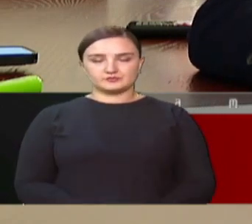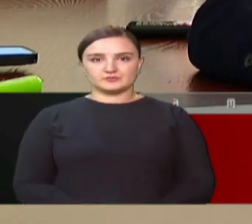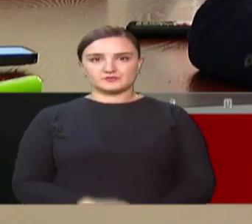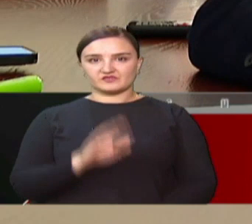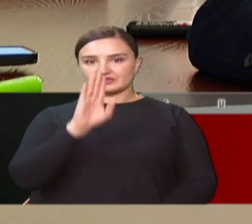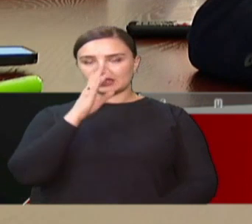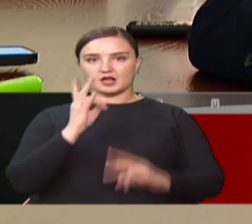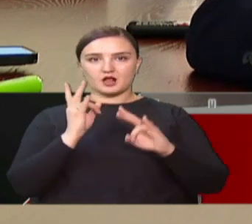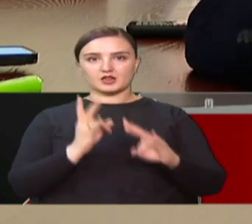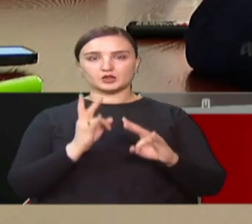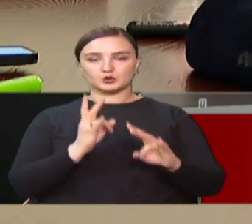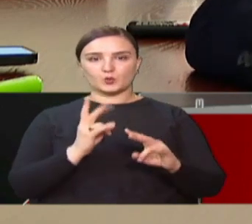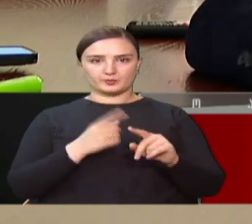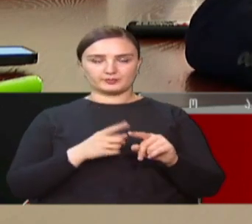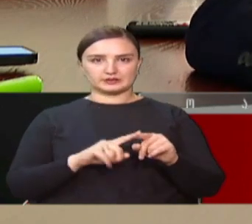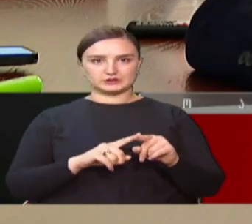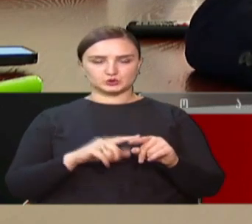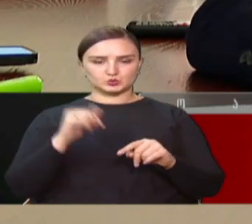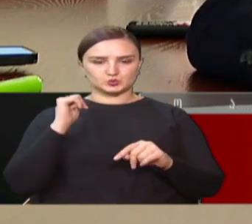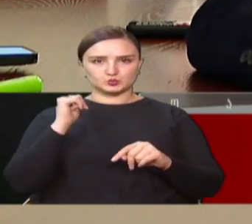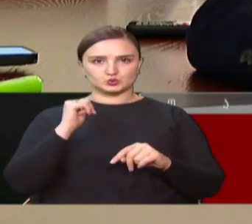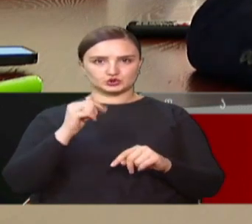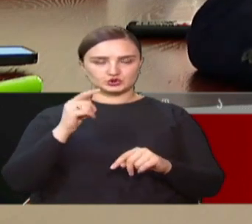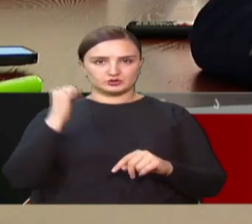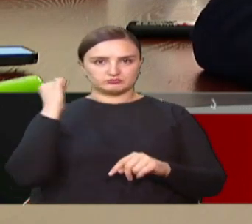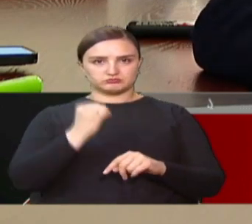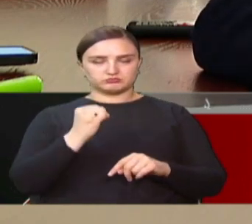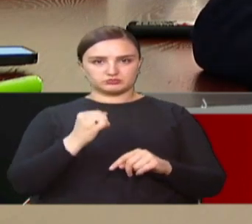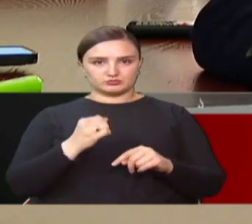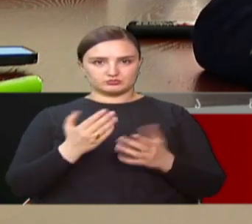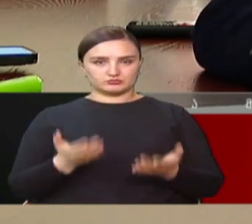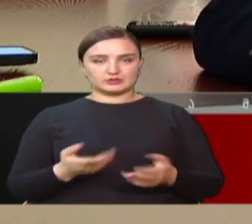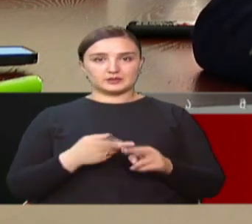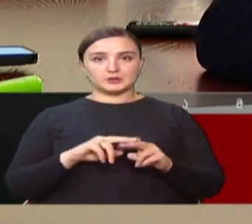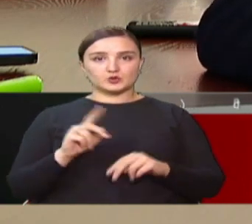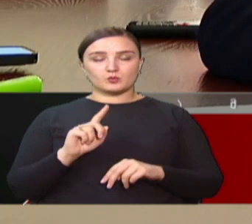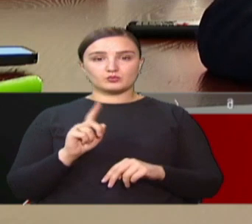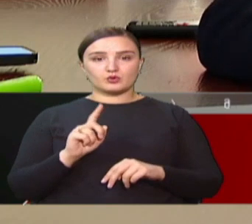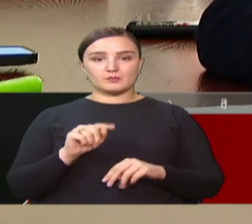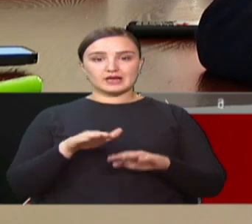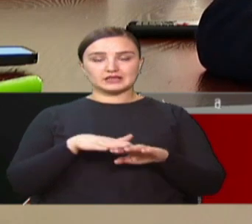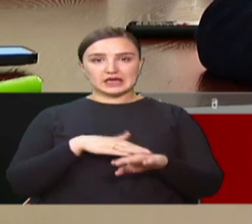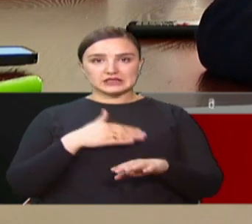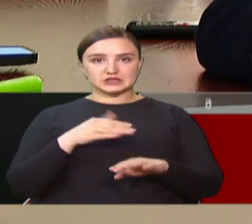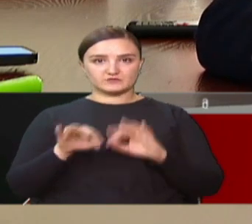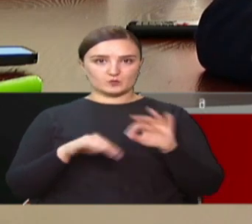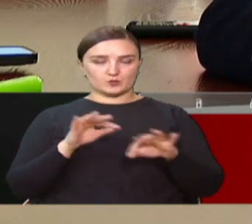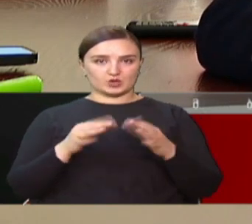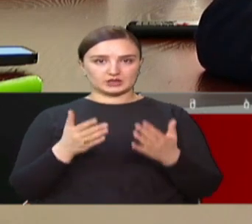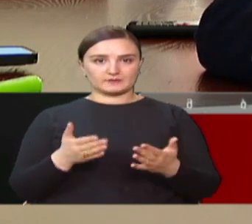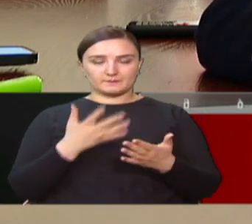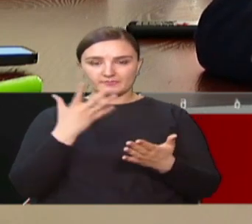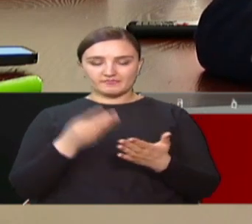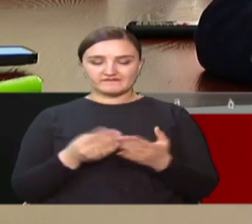და მახვილებს ლესავენ და ზურგში არჭობენ, ბორბლებში ჯოხებს უყრიან. იმიტომ რომ გაიხანძლებონ პროექტები, არ ვიცი, ამით